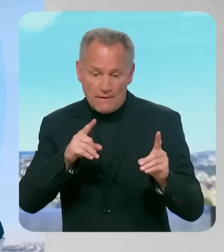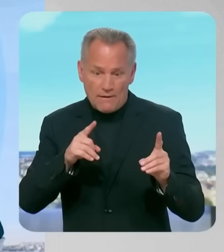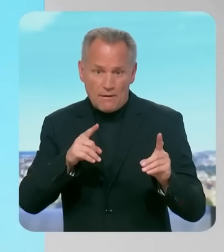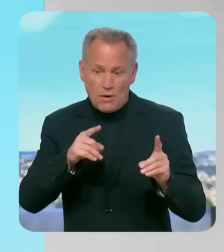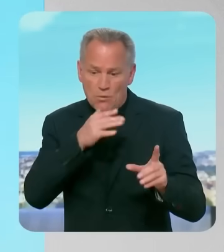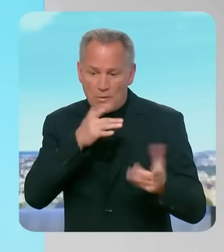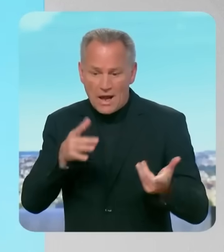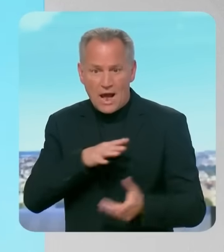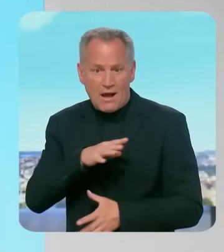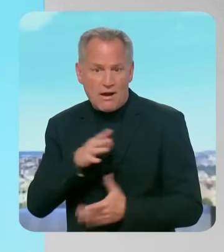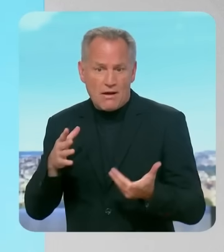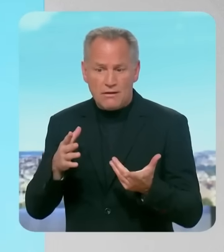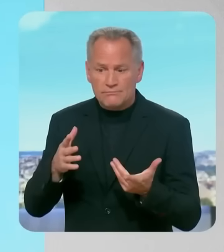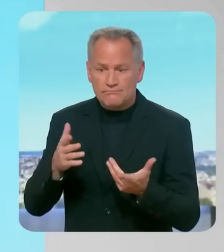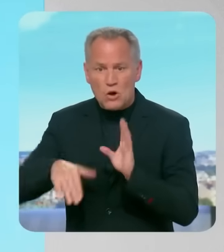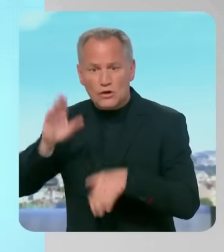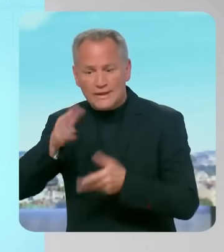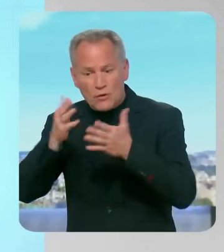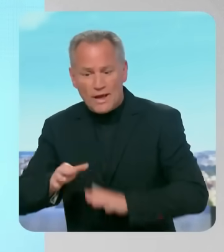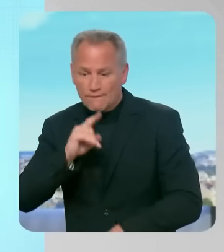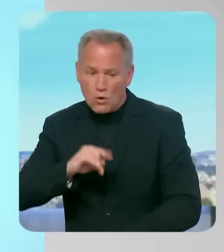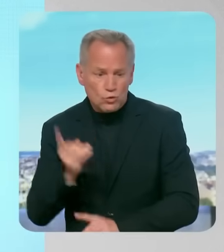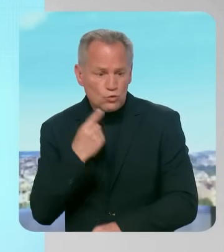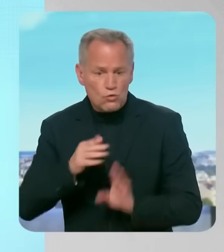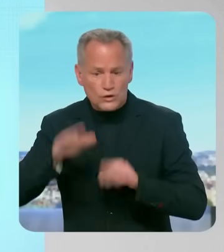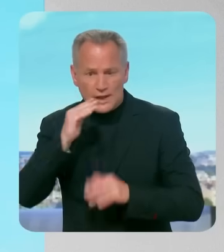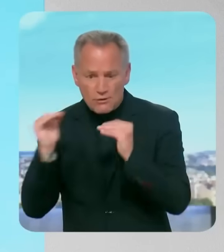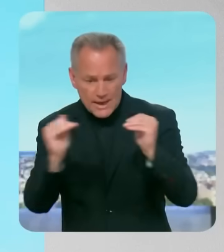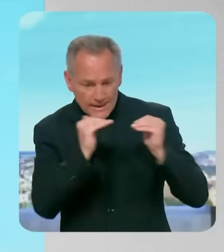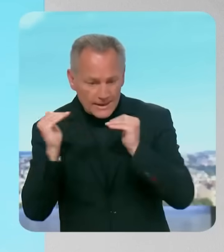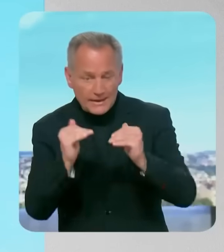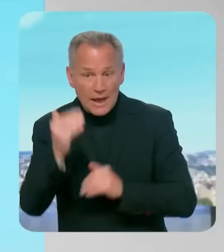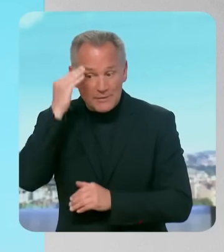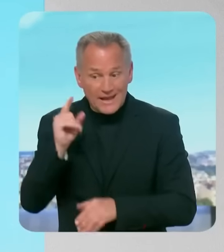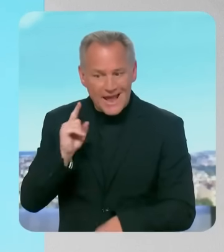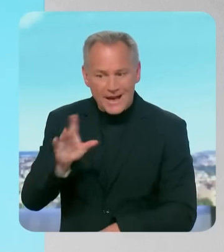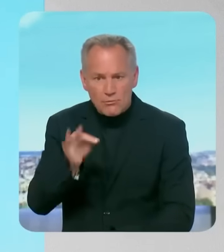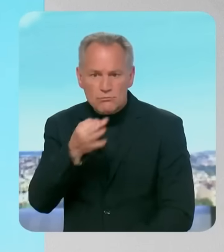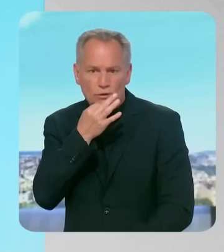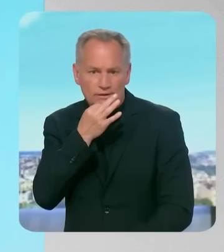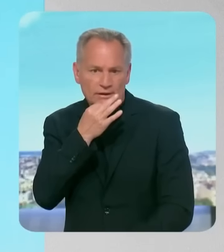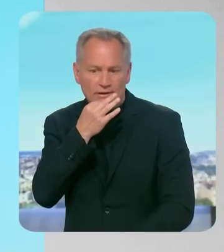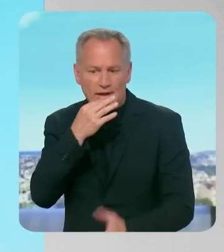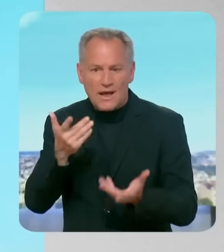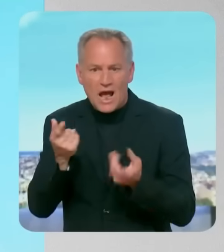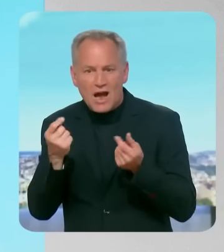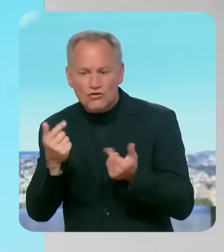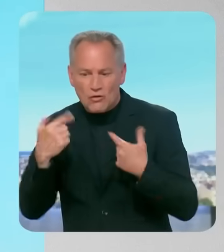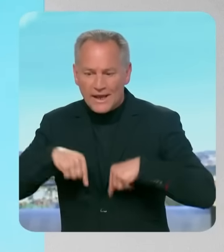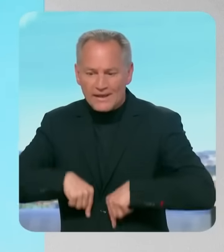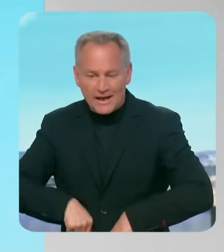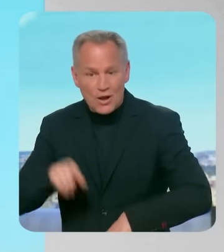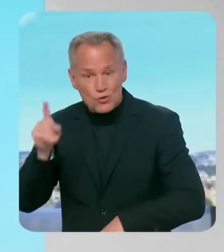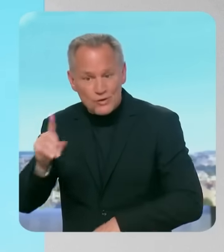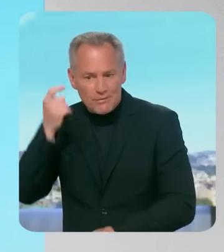candidate officielle. Nous devons être tous à égalité. Mais vous le voyez bien, si les moyens de l'État sont utilisés par le président de la République